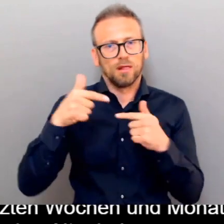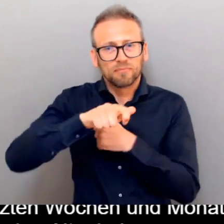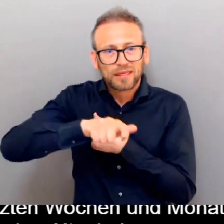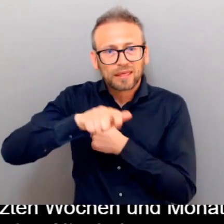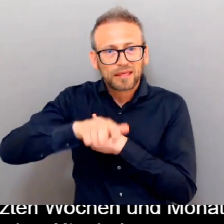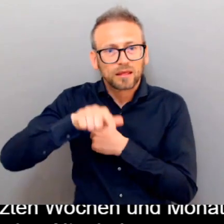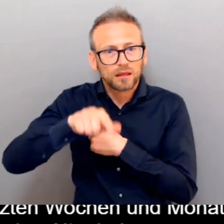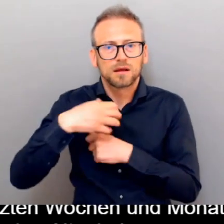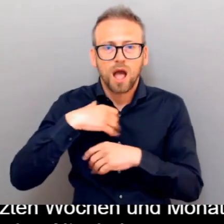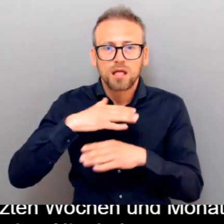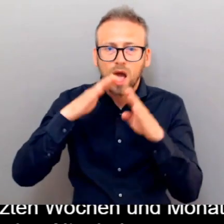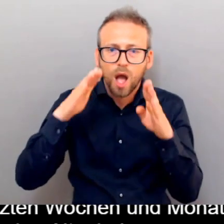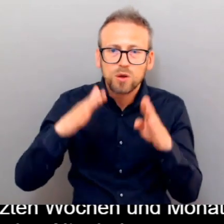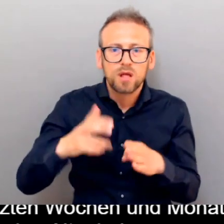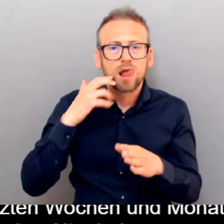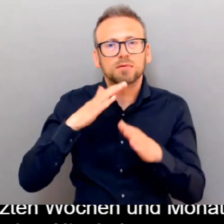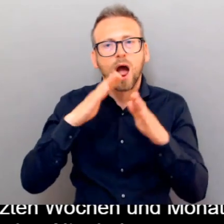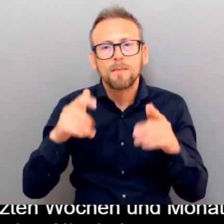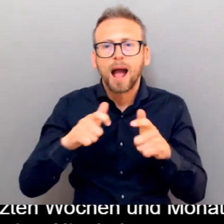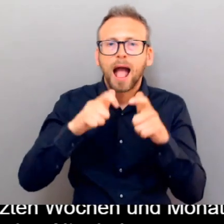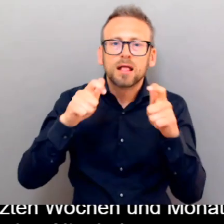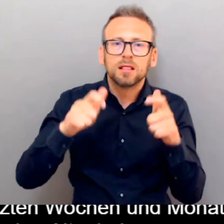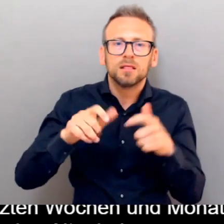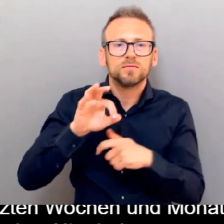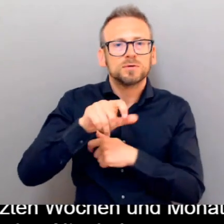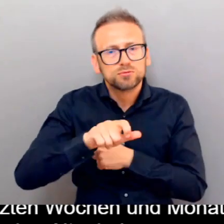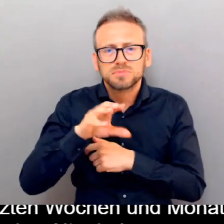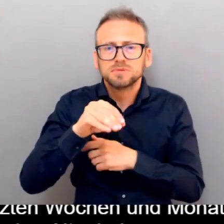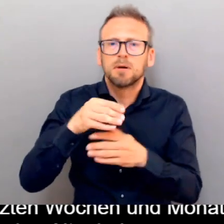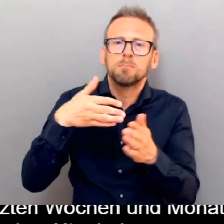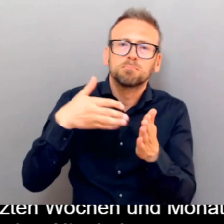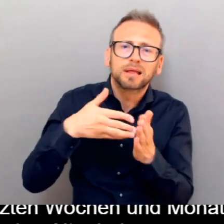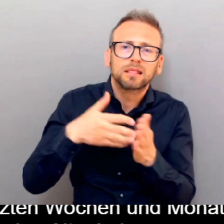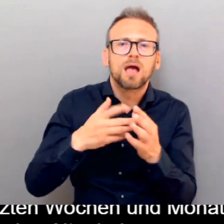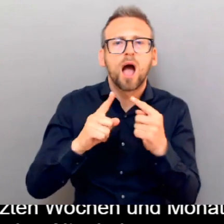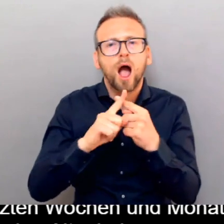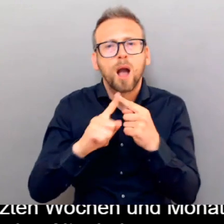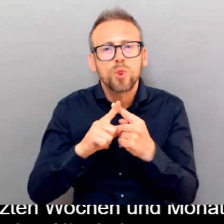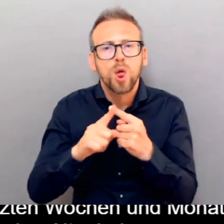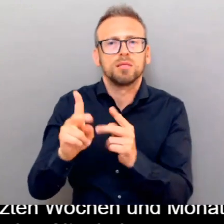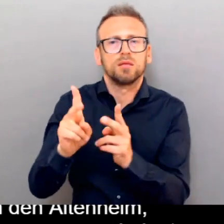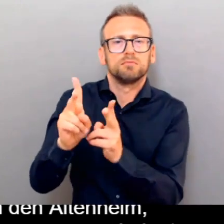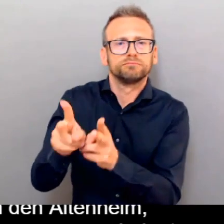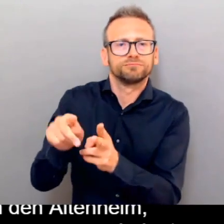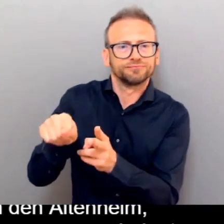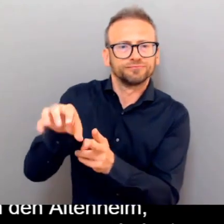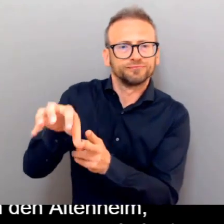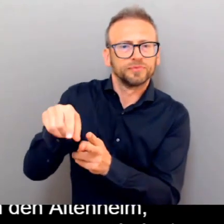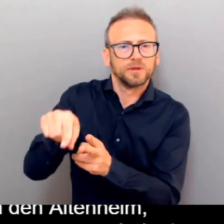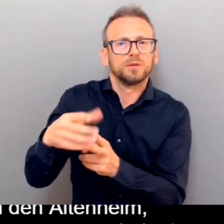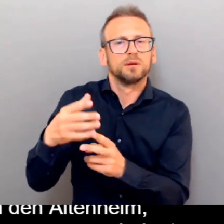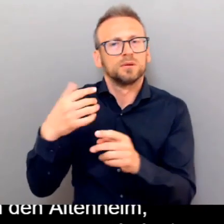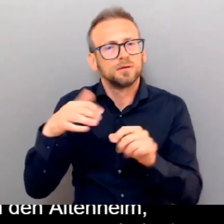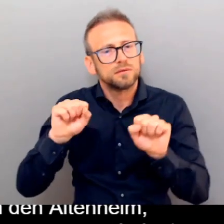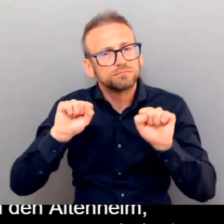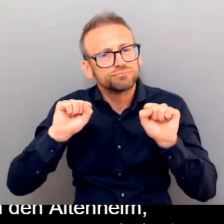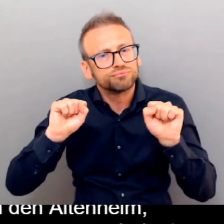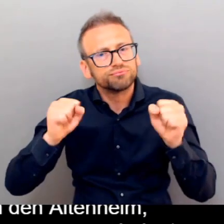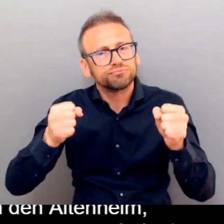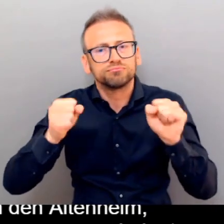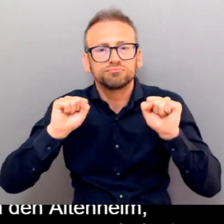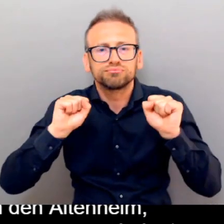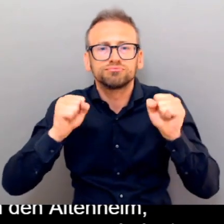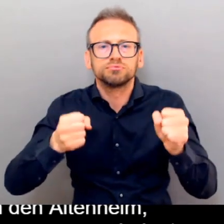herzliches Dankeschön. Hier ist wirklich vieles geleistet worden, am Patienten, am Bewohner